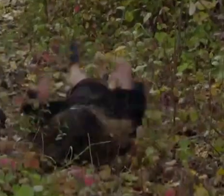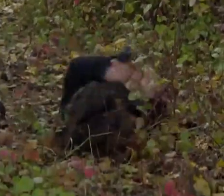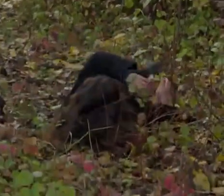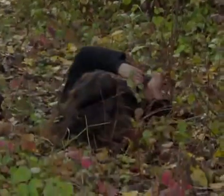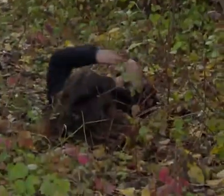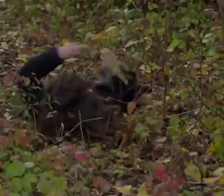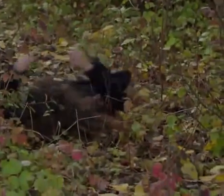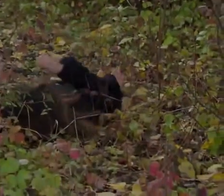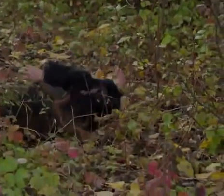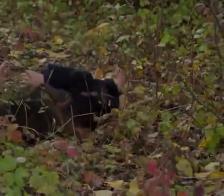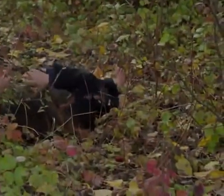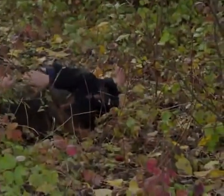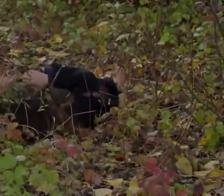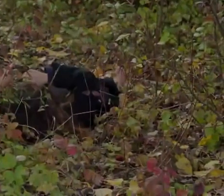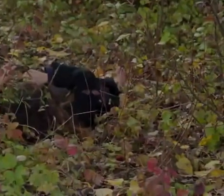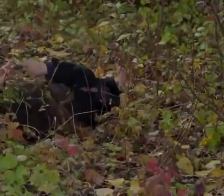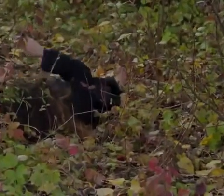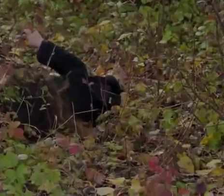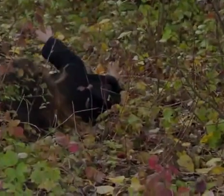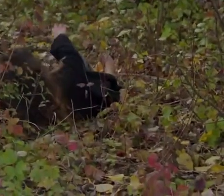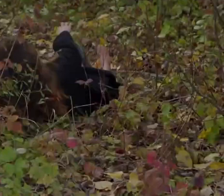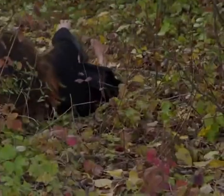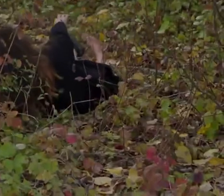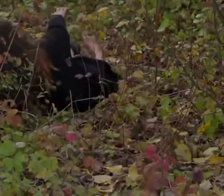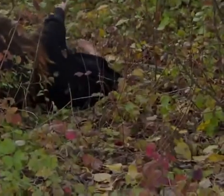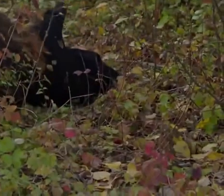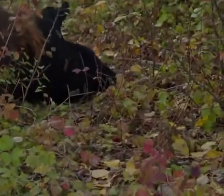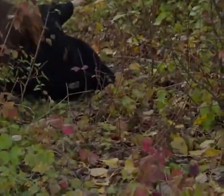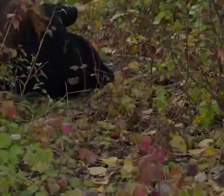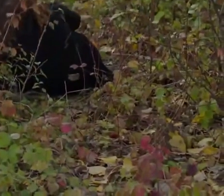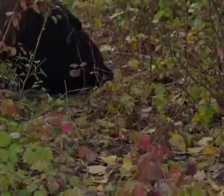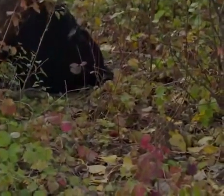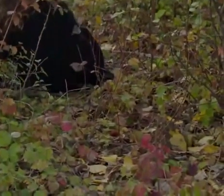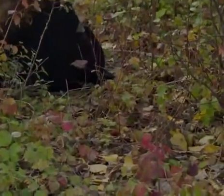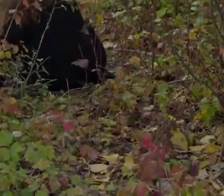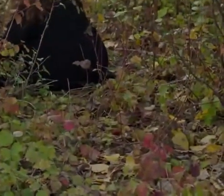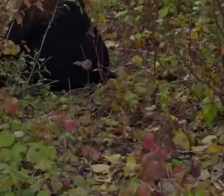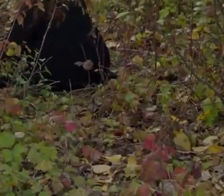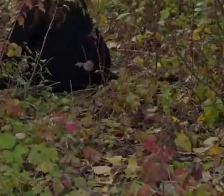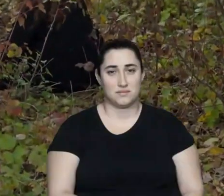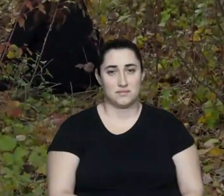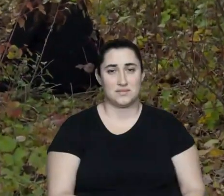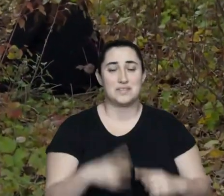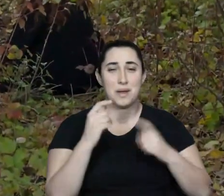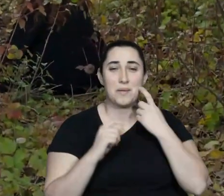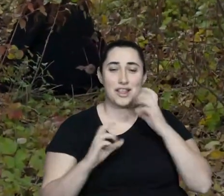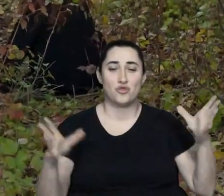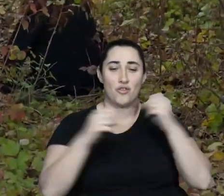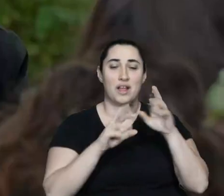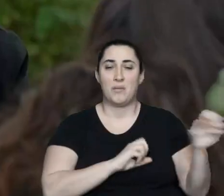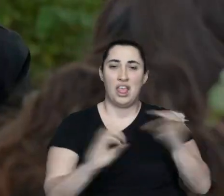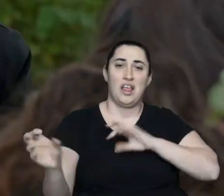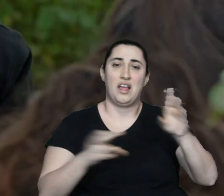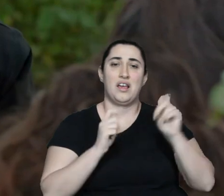Ay! İsmail devrilince Aysu da düştü. Yaprakların üzerinde yan yanalar. Patates çuvalı gibi beni oradan